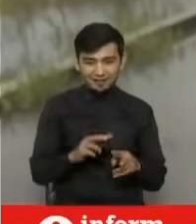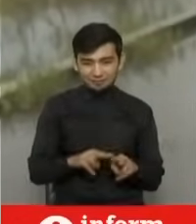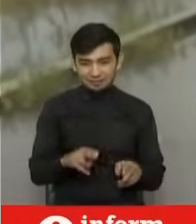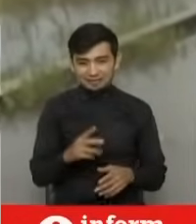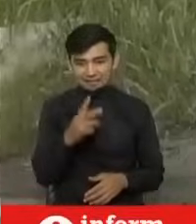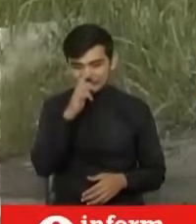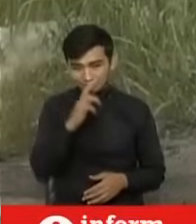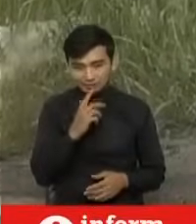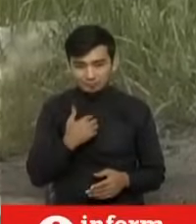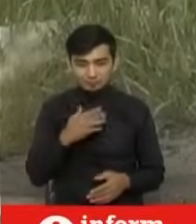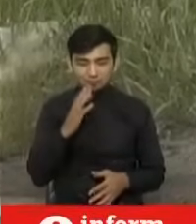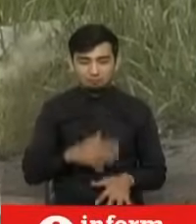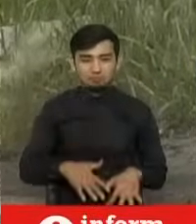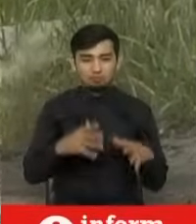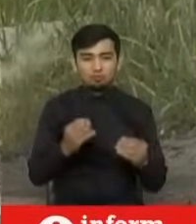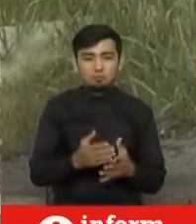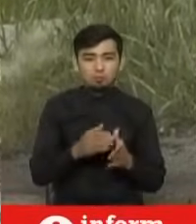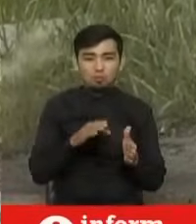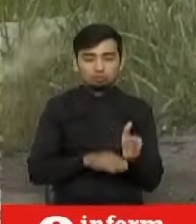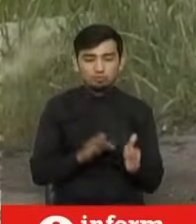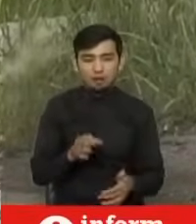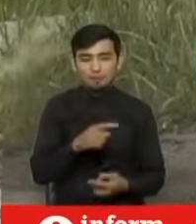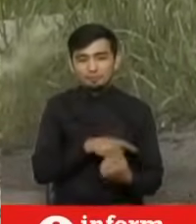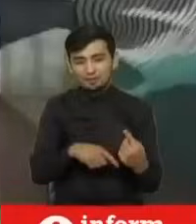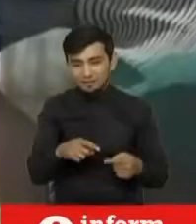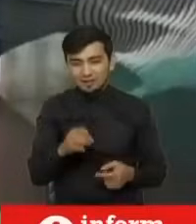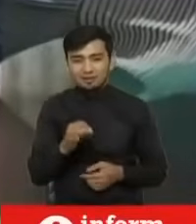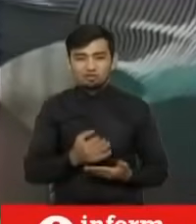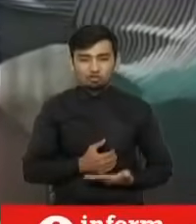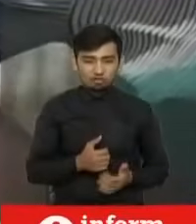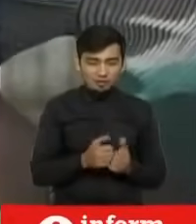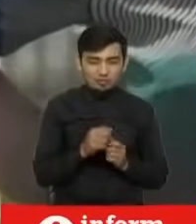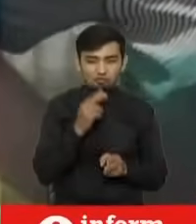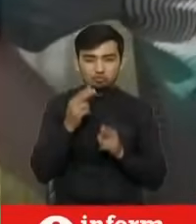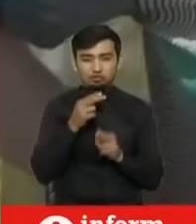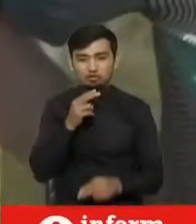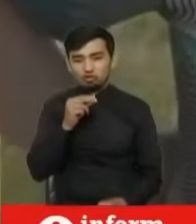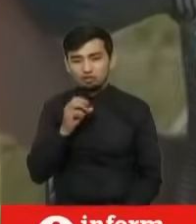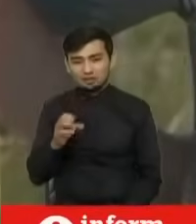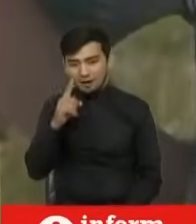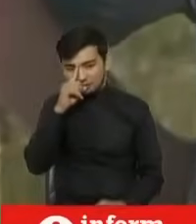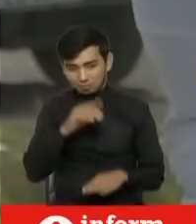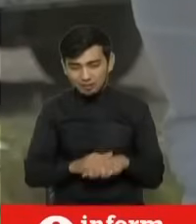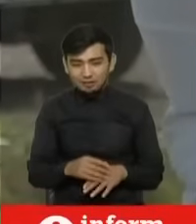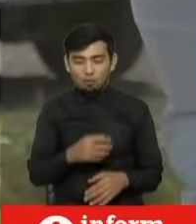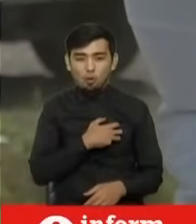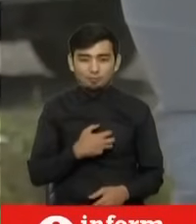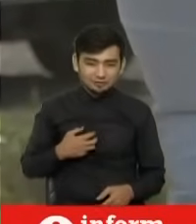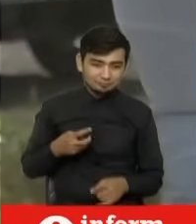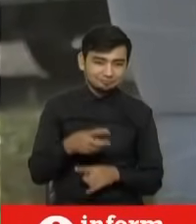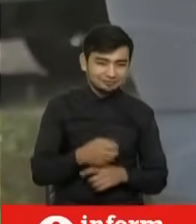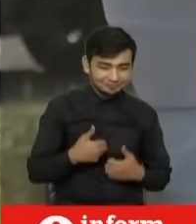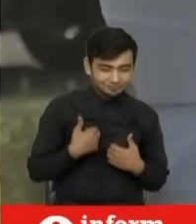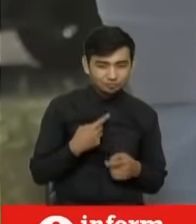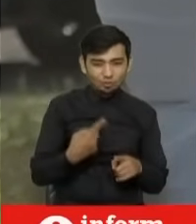месяца мы потоне и жители и предприниматели обращались в ЧС и Акимат приходили комиссии пытались делать дренаж в акимате